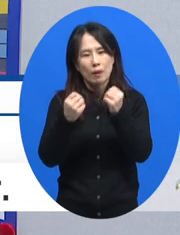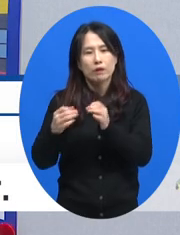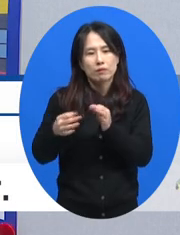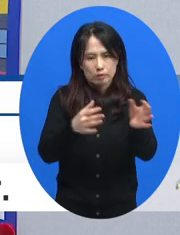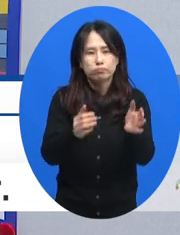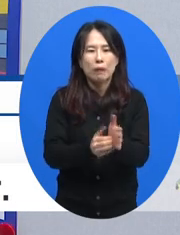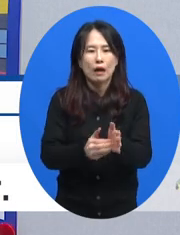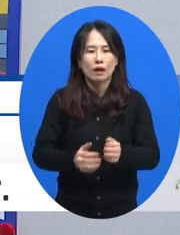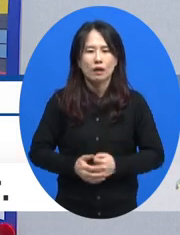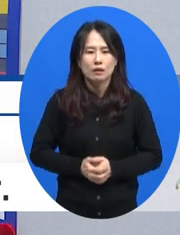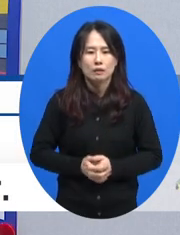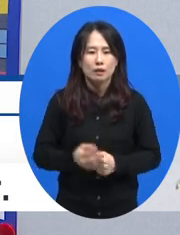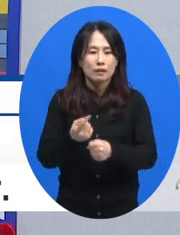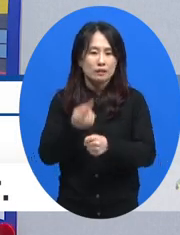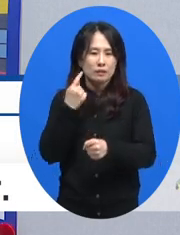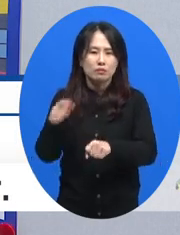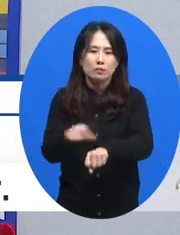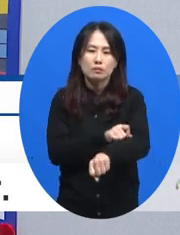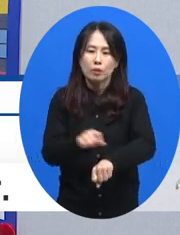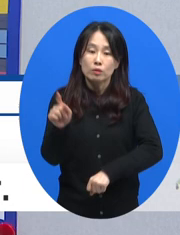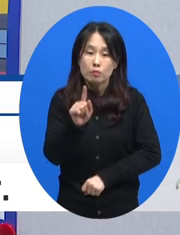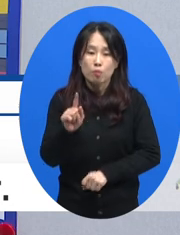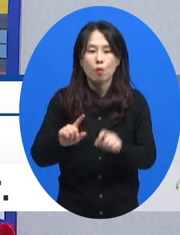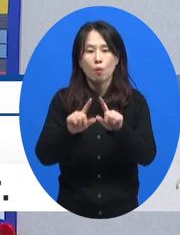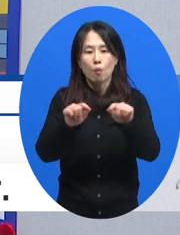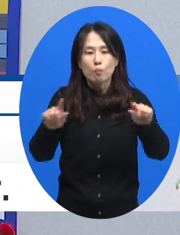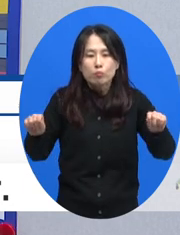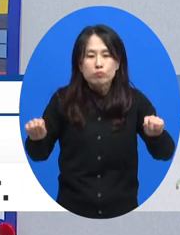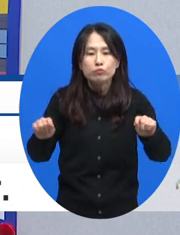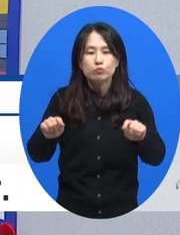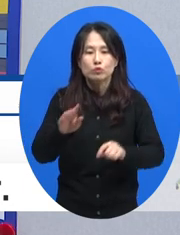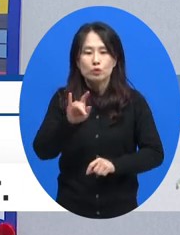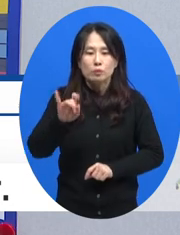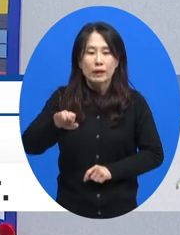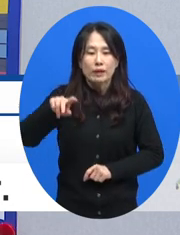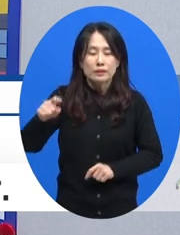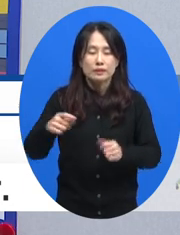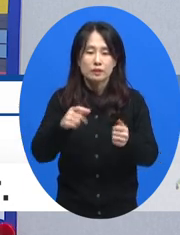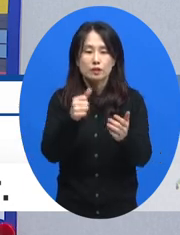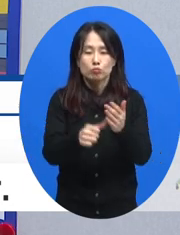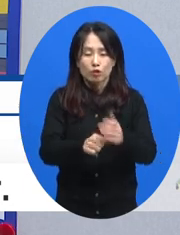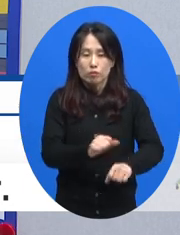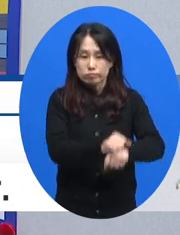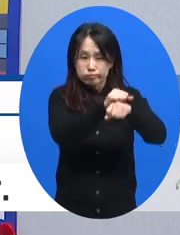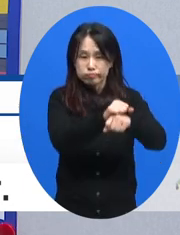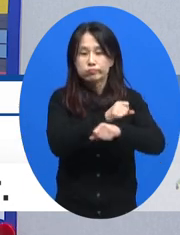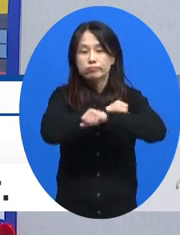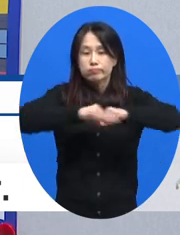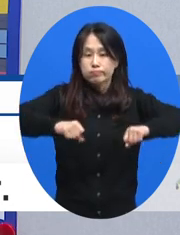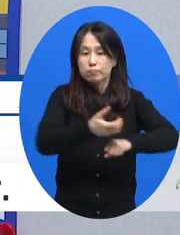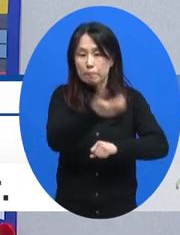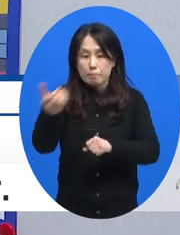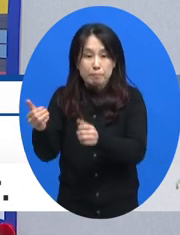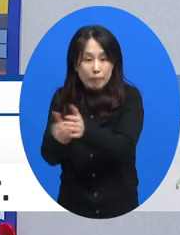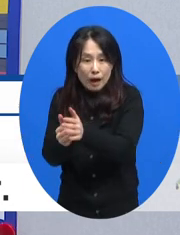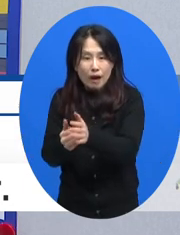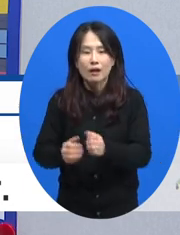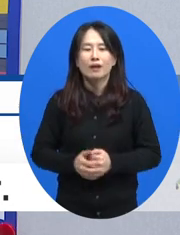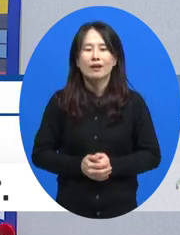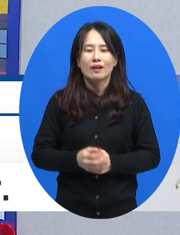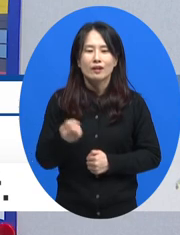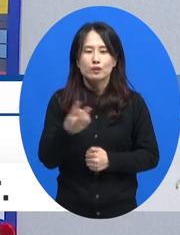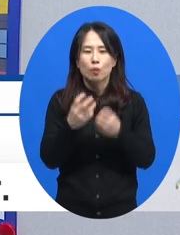작년에 특별하게 강역 푸드뱅크의 물류창고를 확대 이전하고 또 새로운 BI를